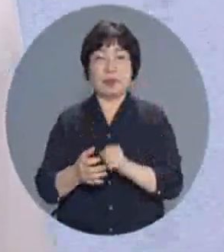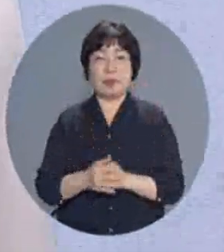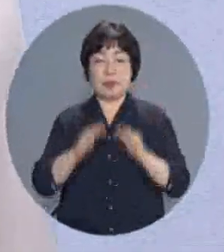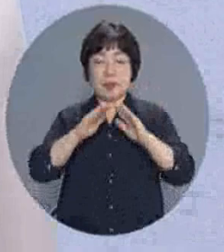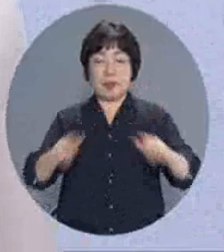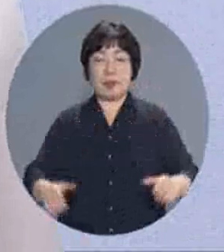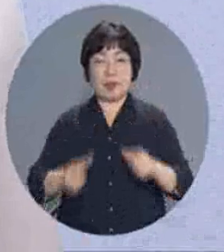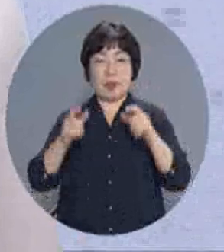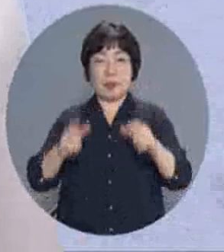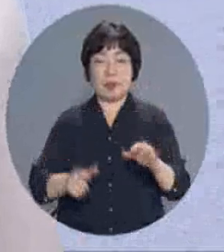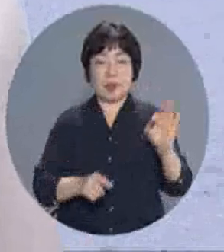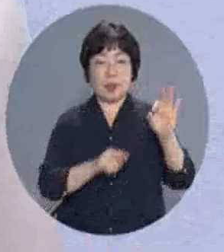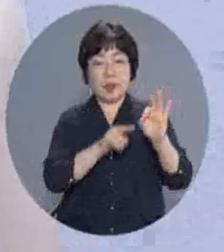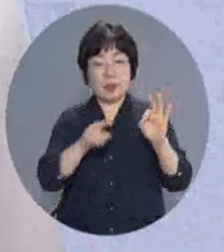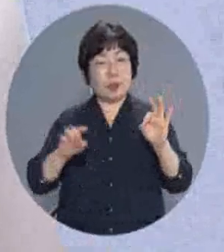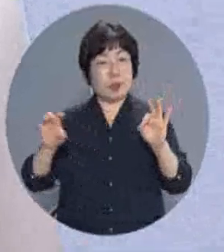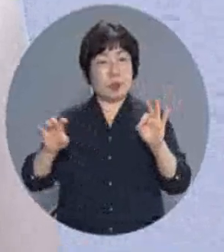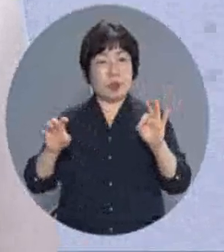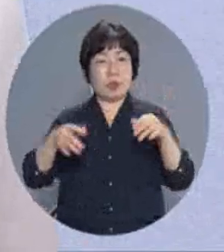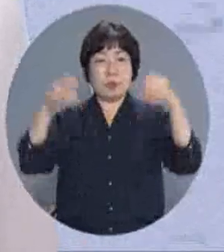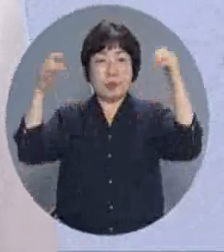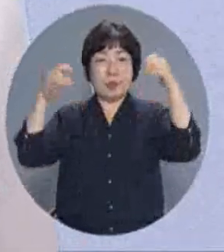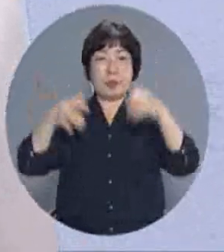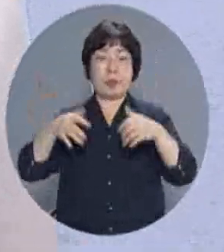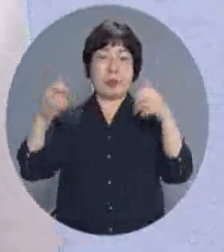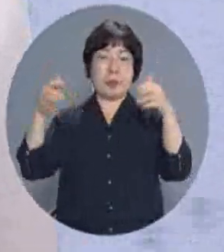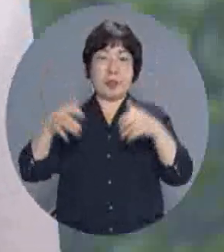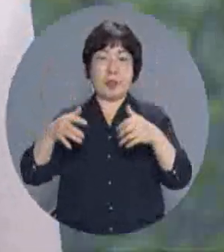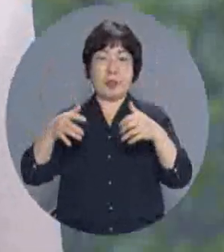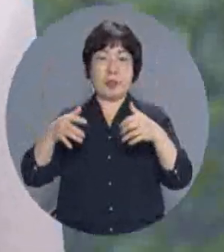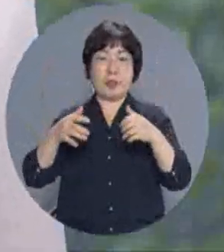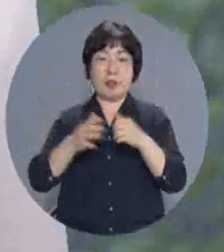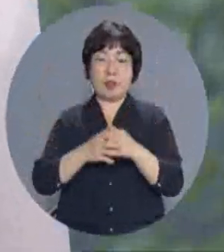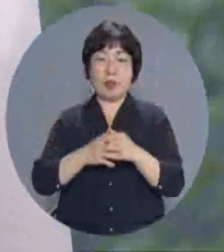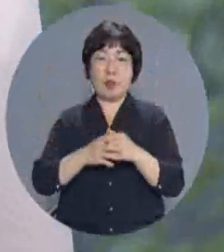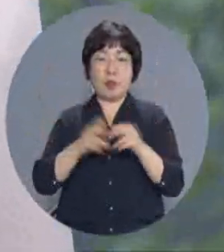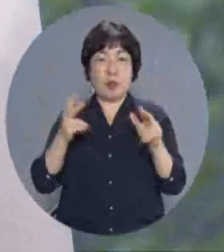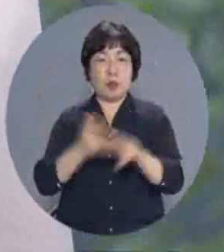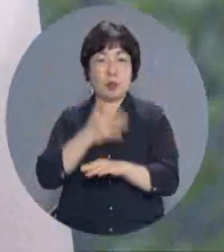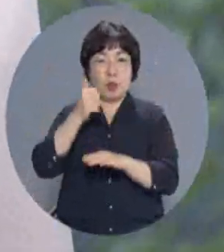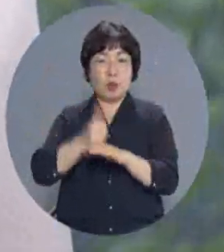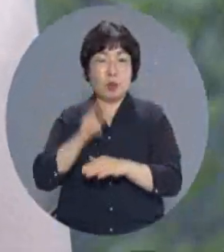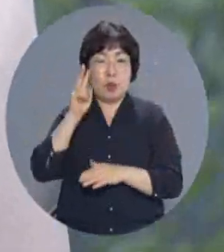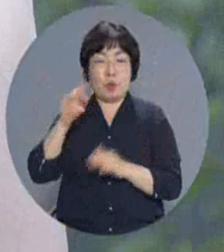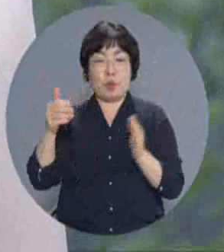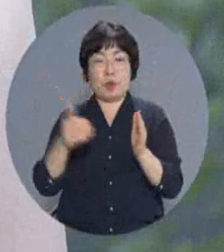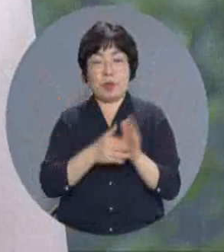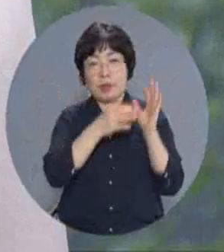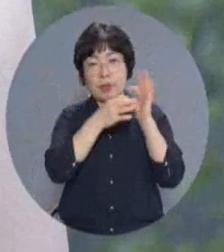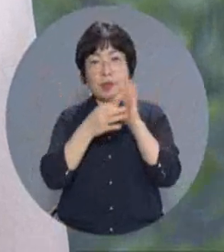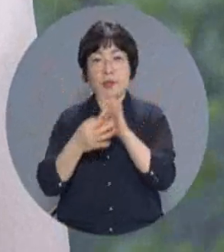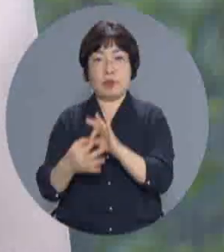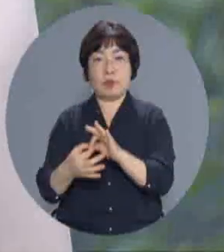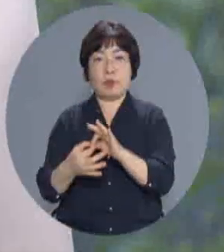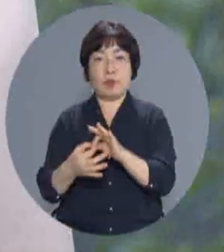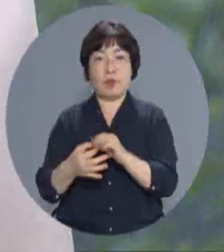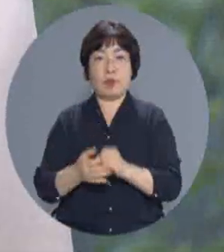전남지역에는 10에서 최고 40mm 가량의 비가 예상되고요 비는 주말인 글피까지 이어지겠습니다